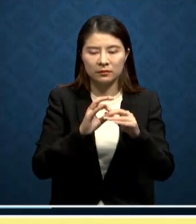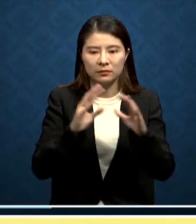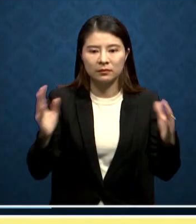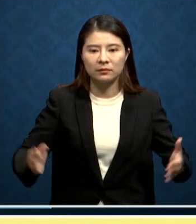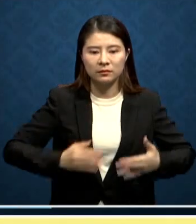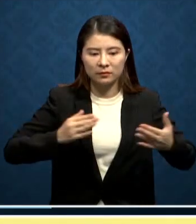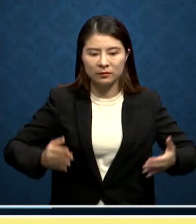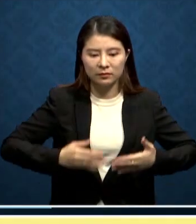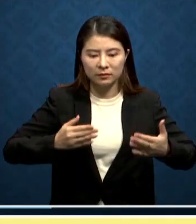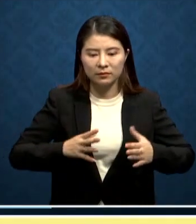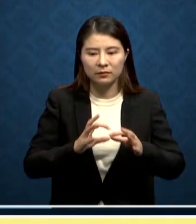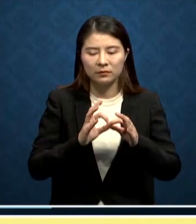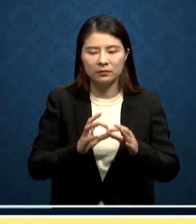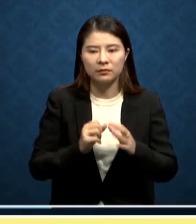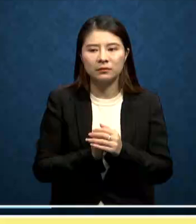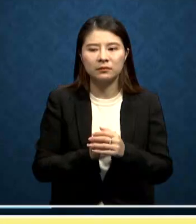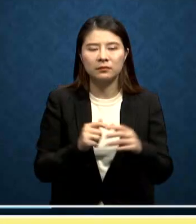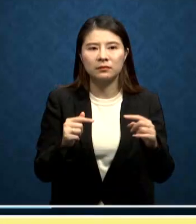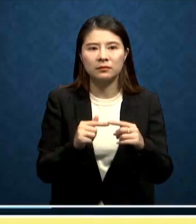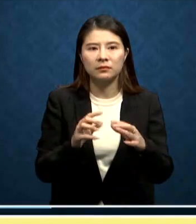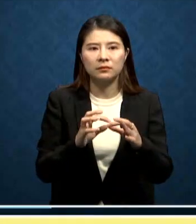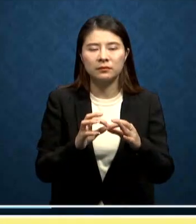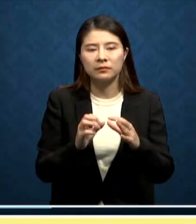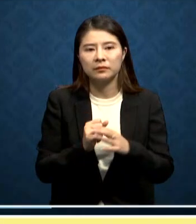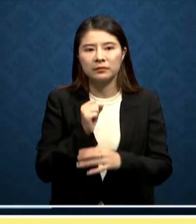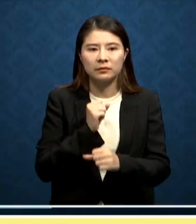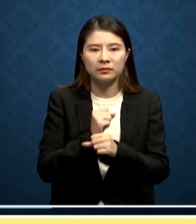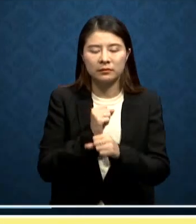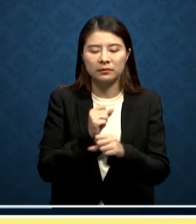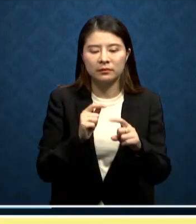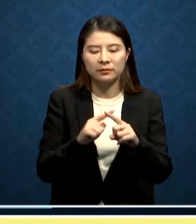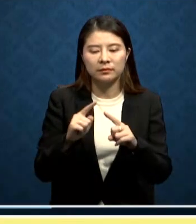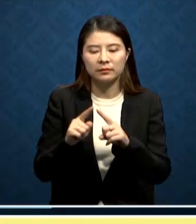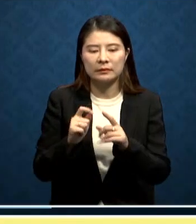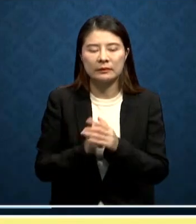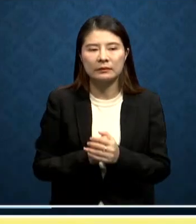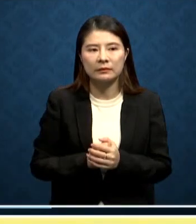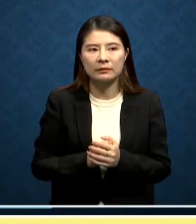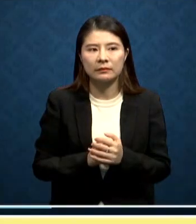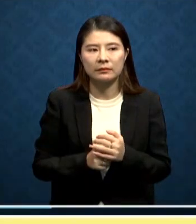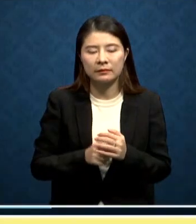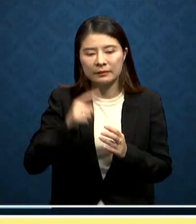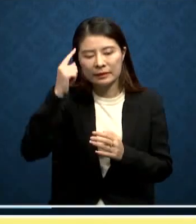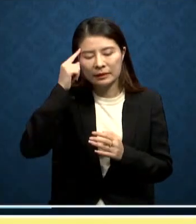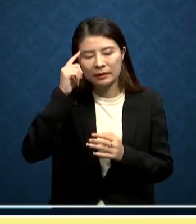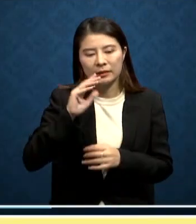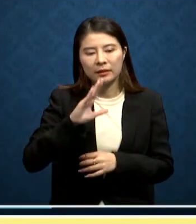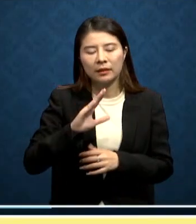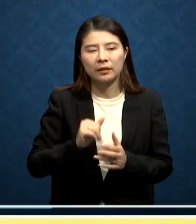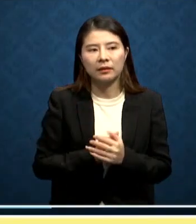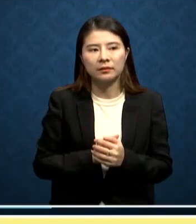การปลูกฝังค่านิยมการอะไรเนี่ยคือมันมันเป็นเอ่อ